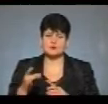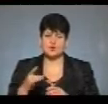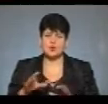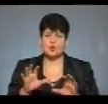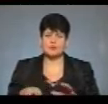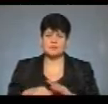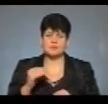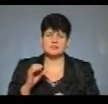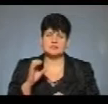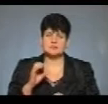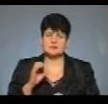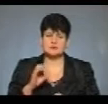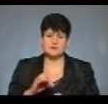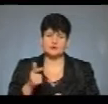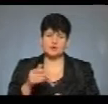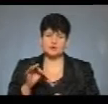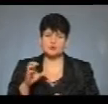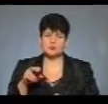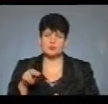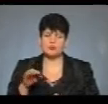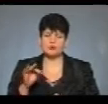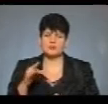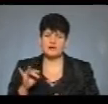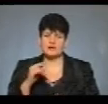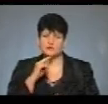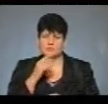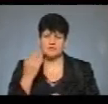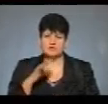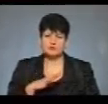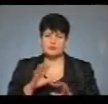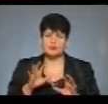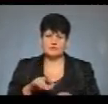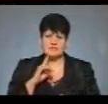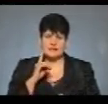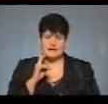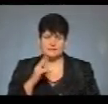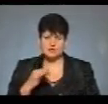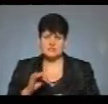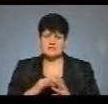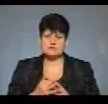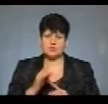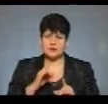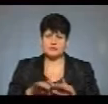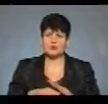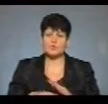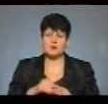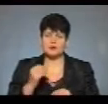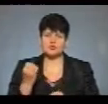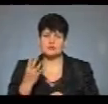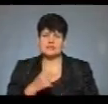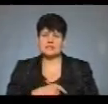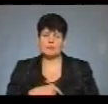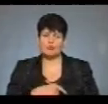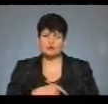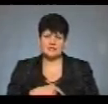громади обрали Степана Господарика. Він – економіст, раніше був головою Зеленівської сільської ради. Також обрали 14